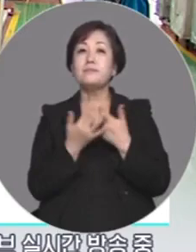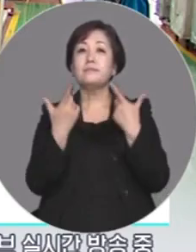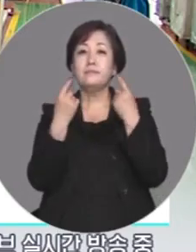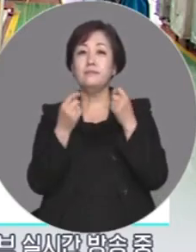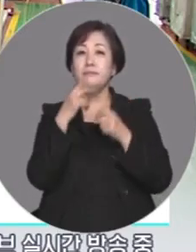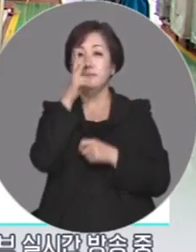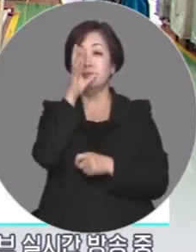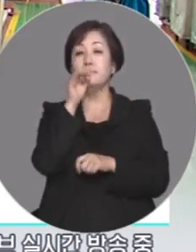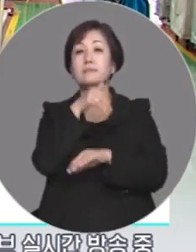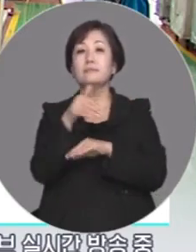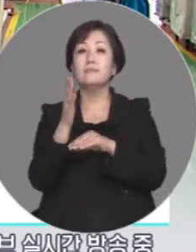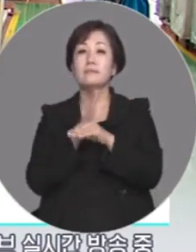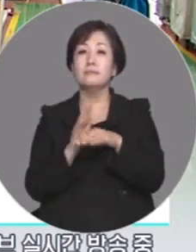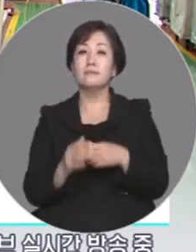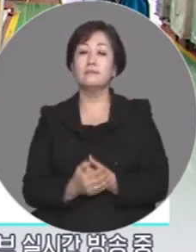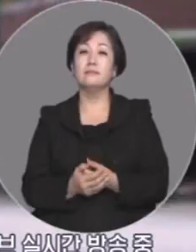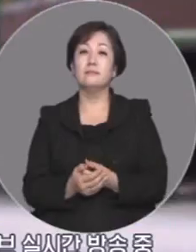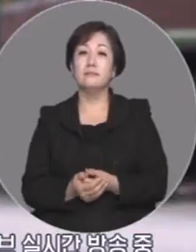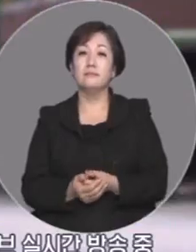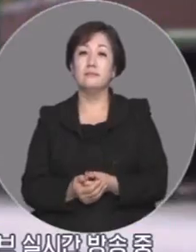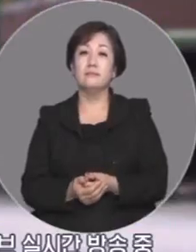동행 취재했습니다.